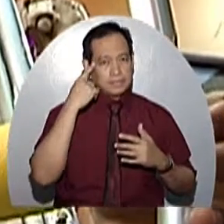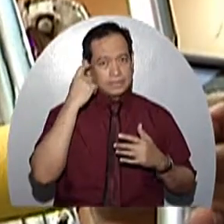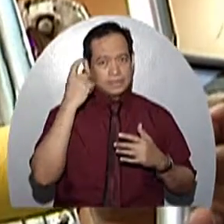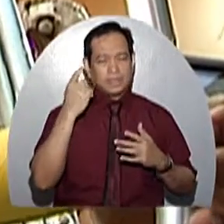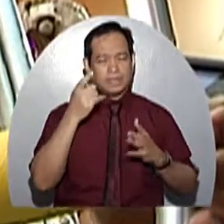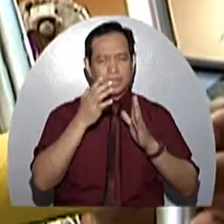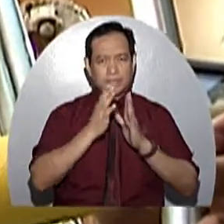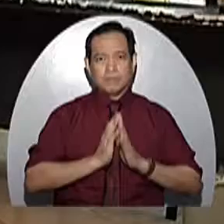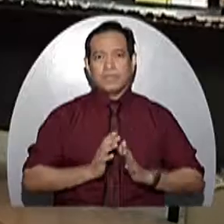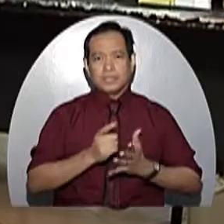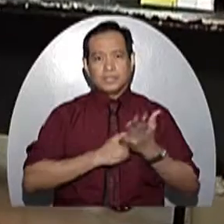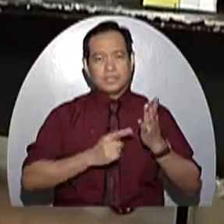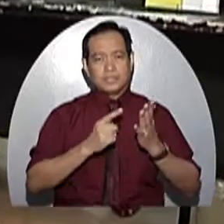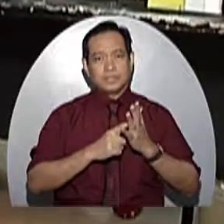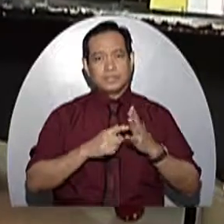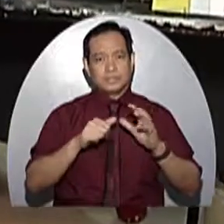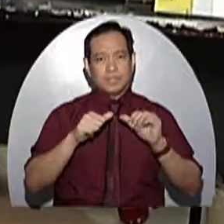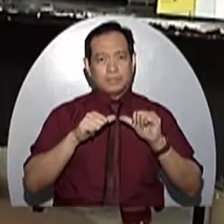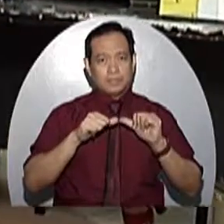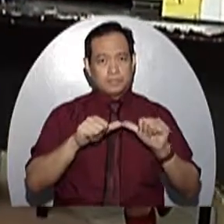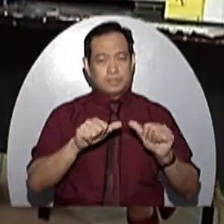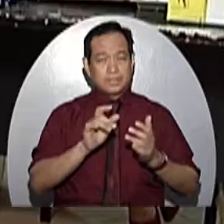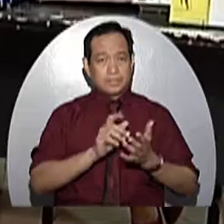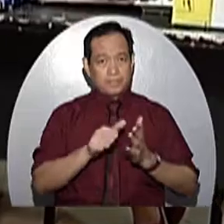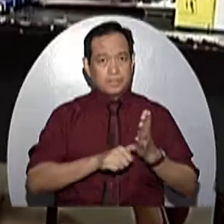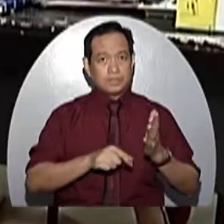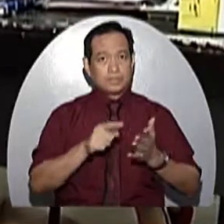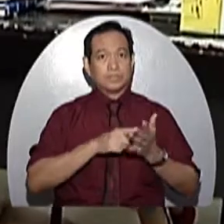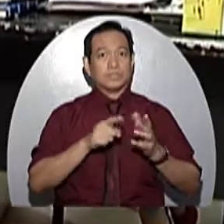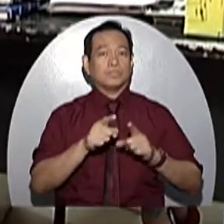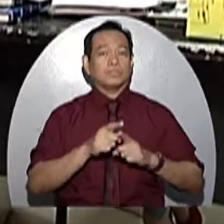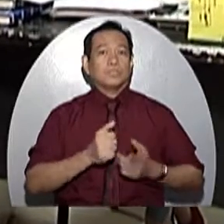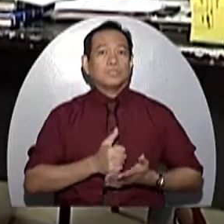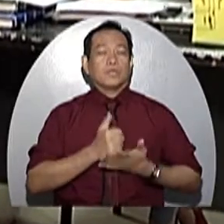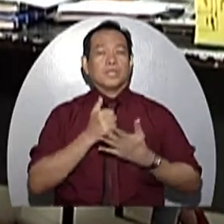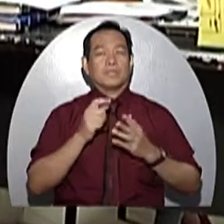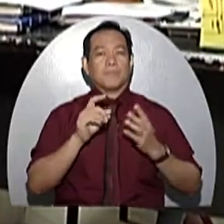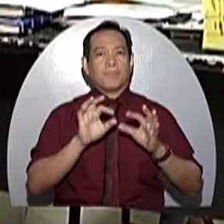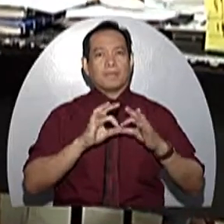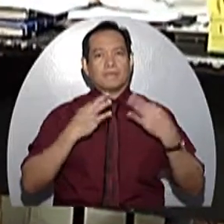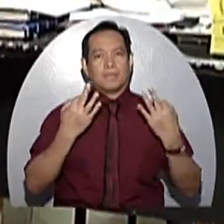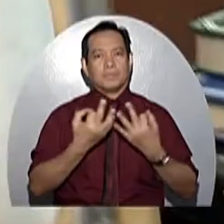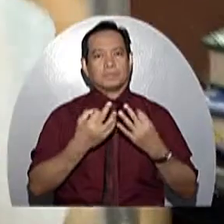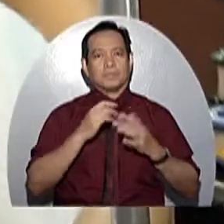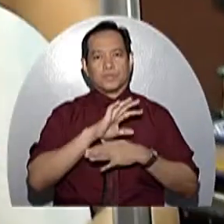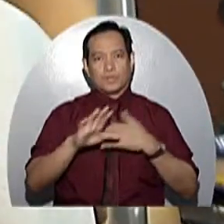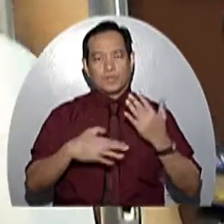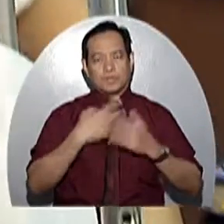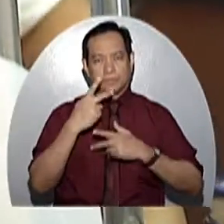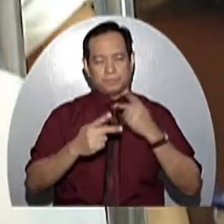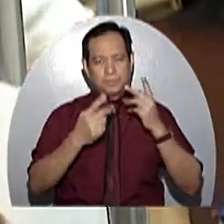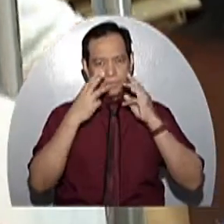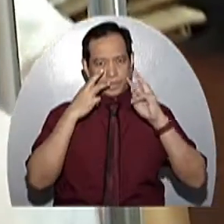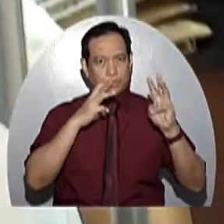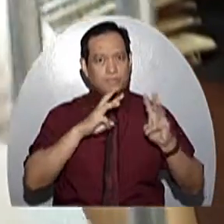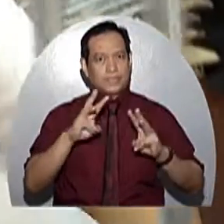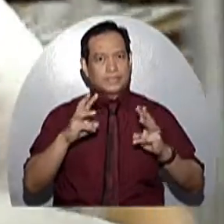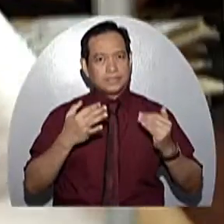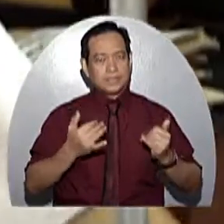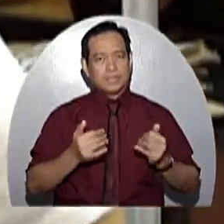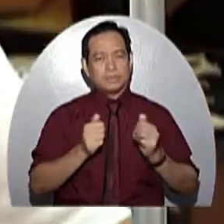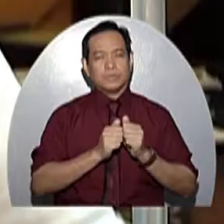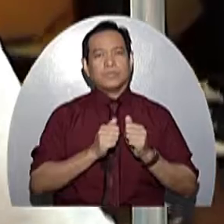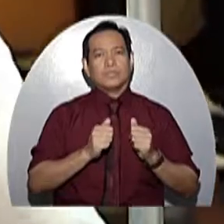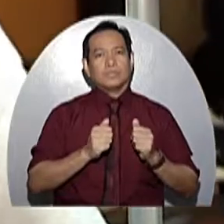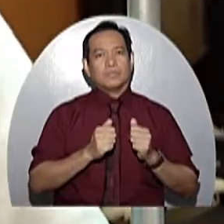kanyang operasyon. Ito ay para na rin makatulong siya sa kanyang pamilya. Sa mga nakakapanood po,